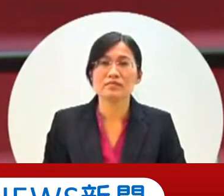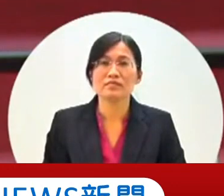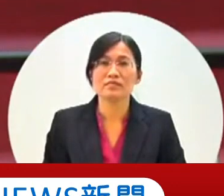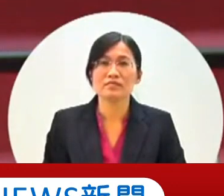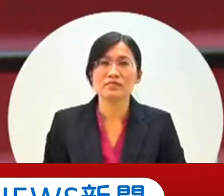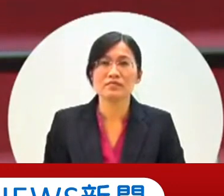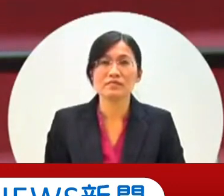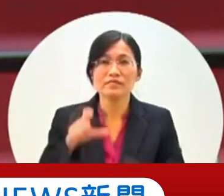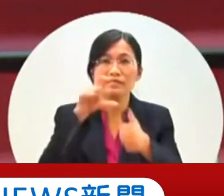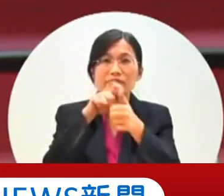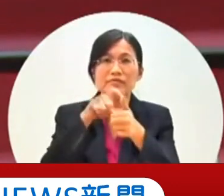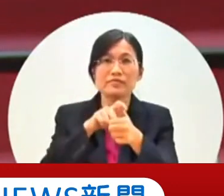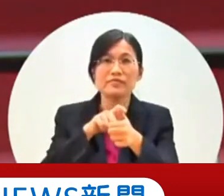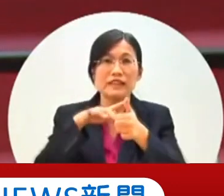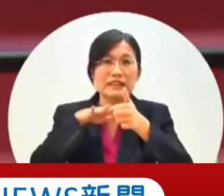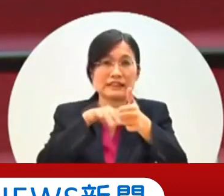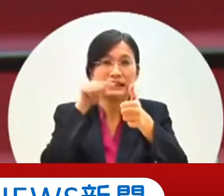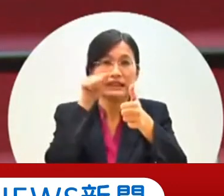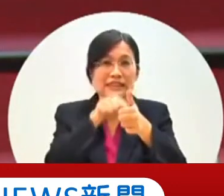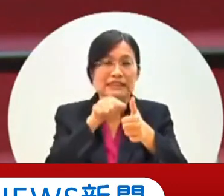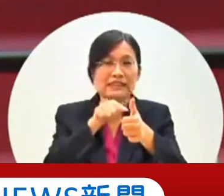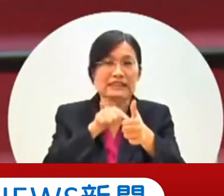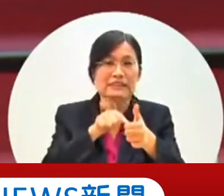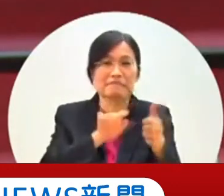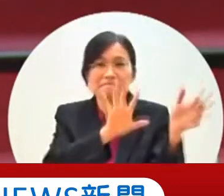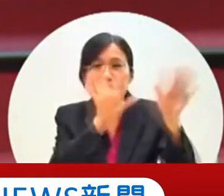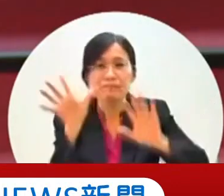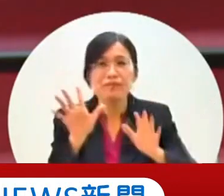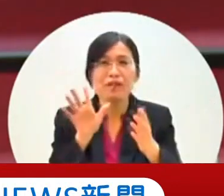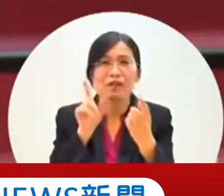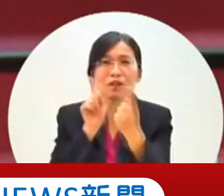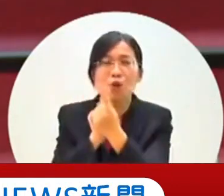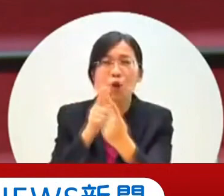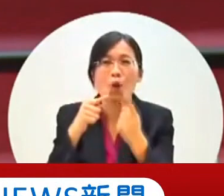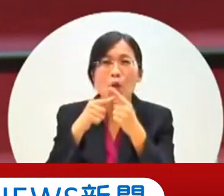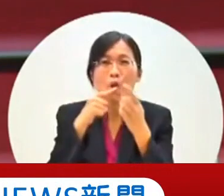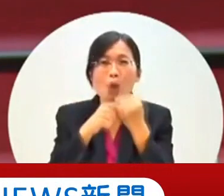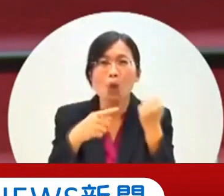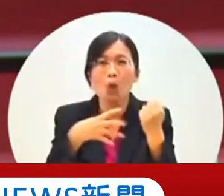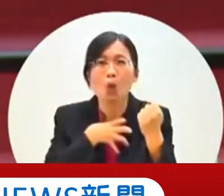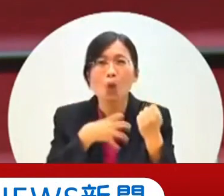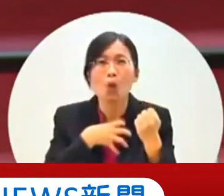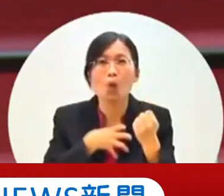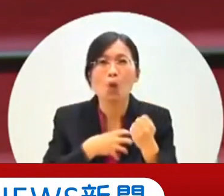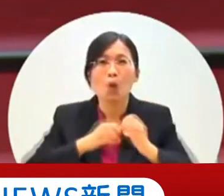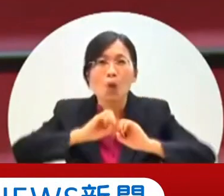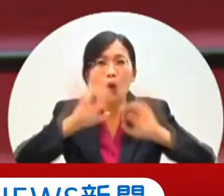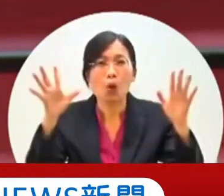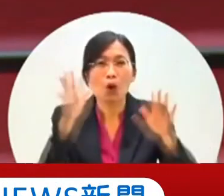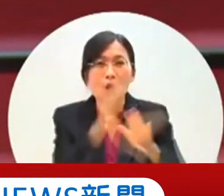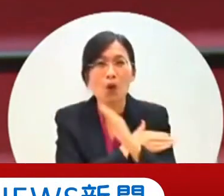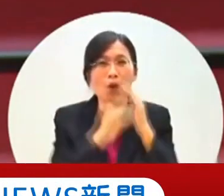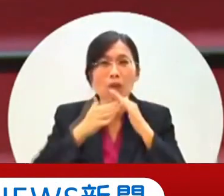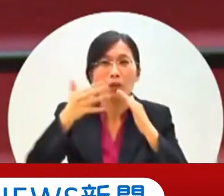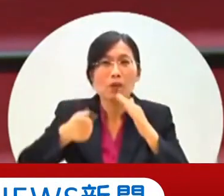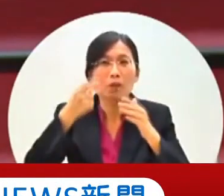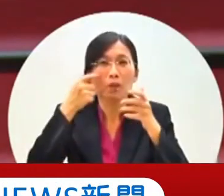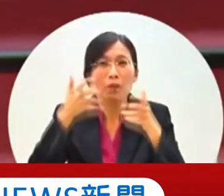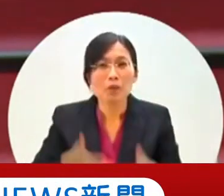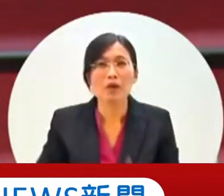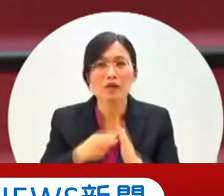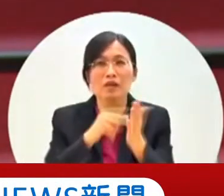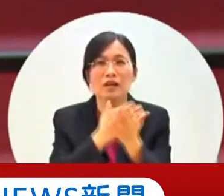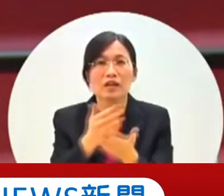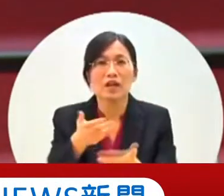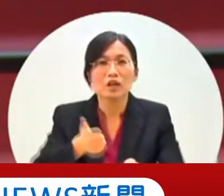标题：以领袖的格局面对人口危机，呼吁陈其迈市长重视并提出解决方案。